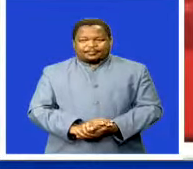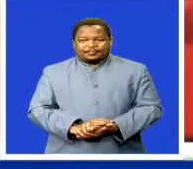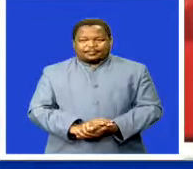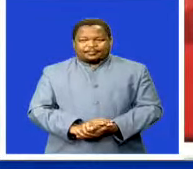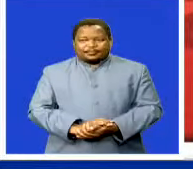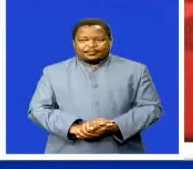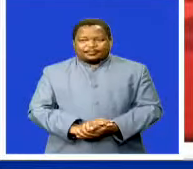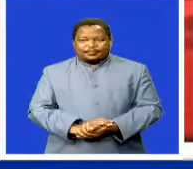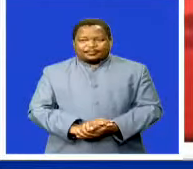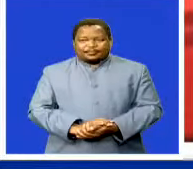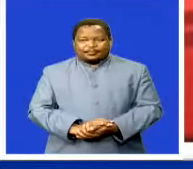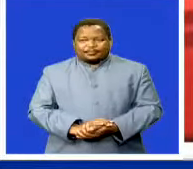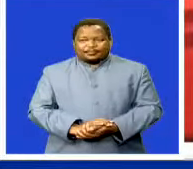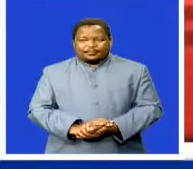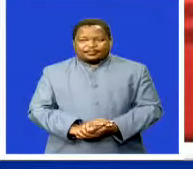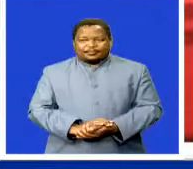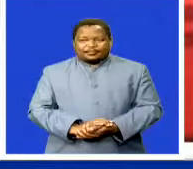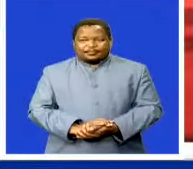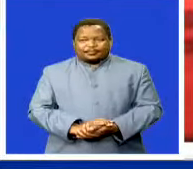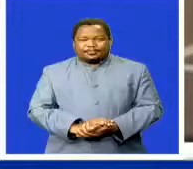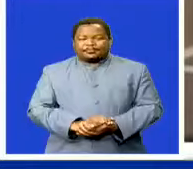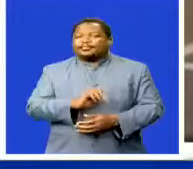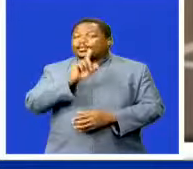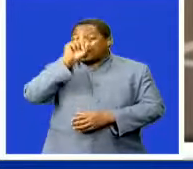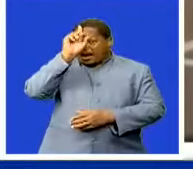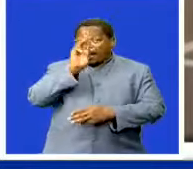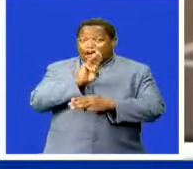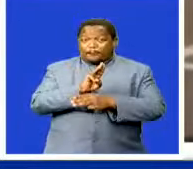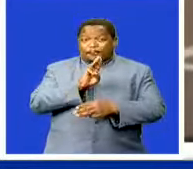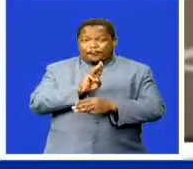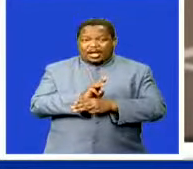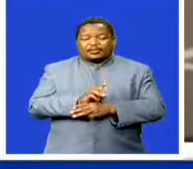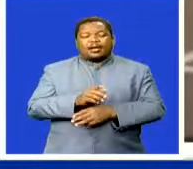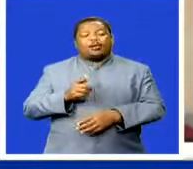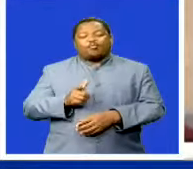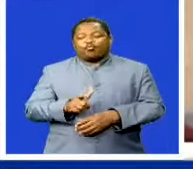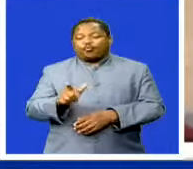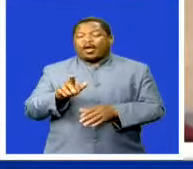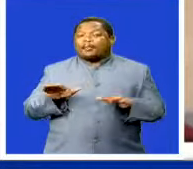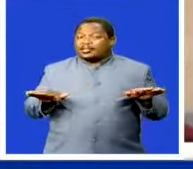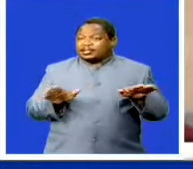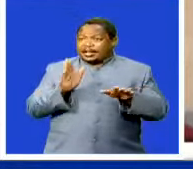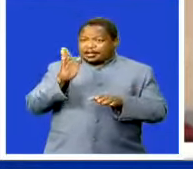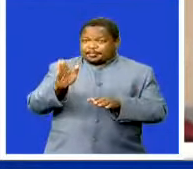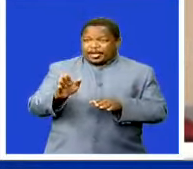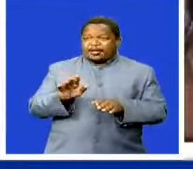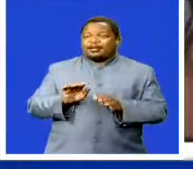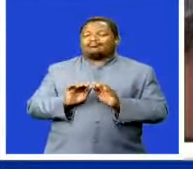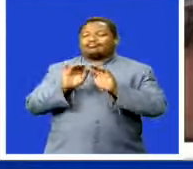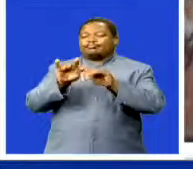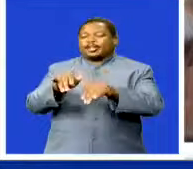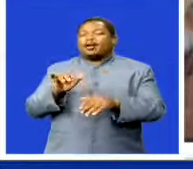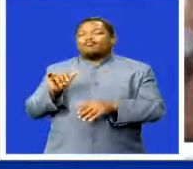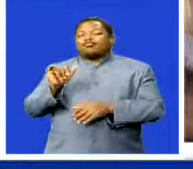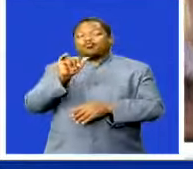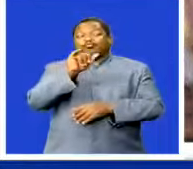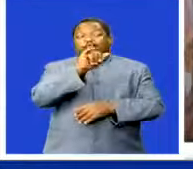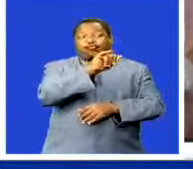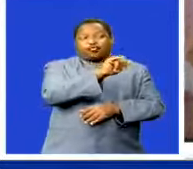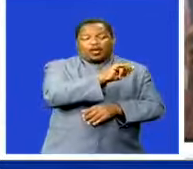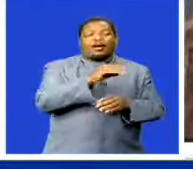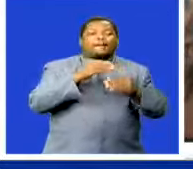Indlovukazi emhlekazi isuke lesikhumulweni setindiza kumathapha. Indlovu yemhlaba elibhekise Avenue